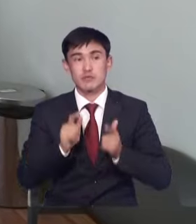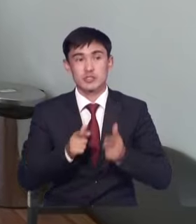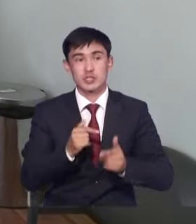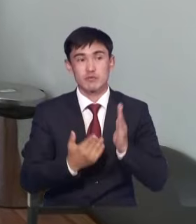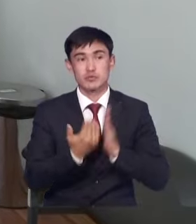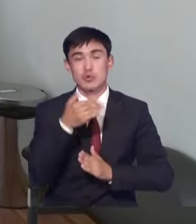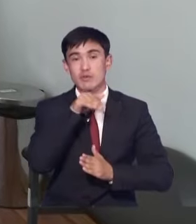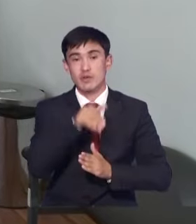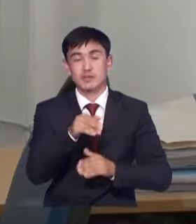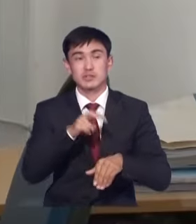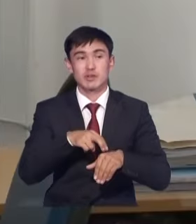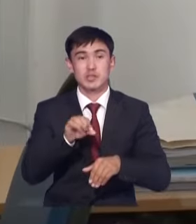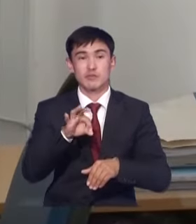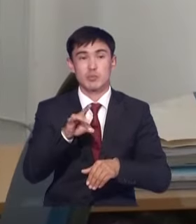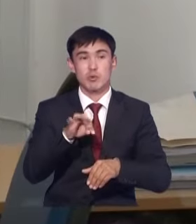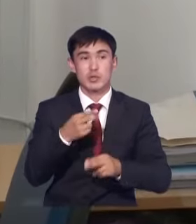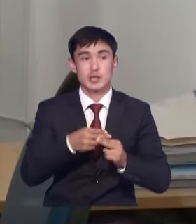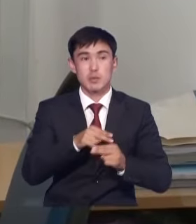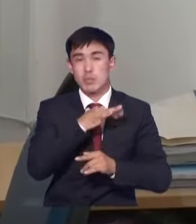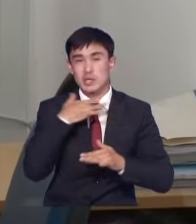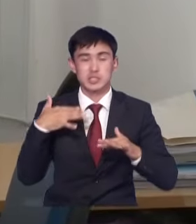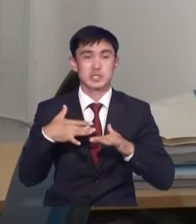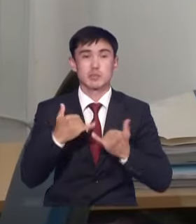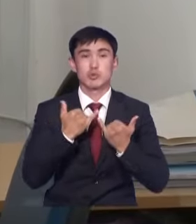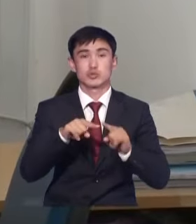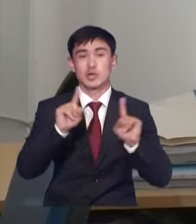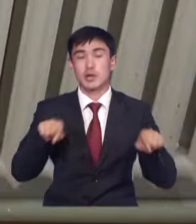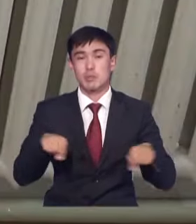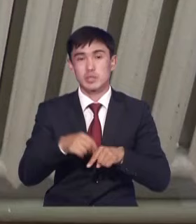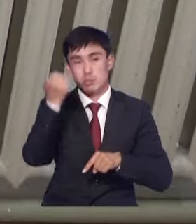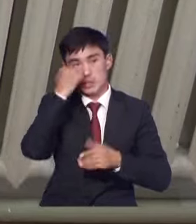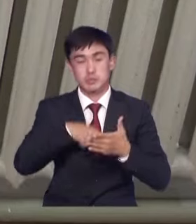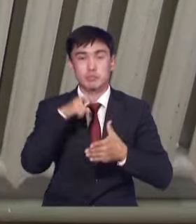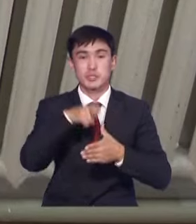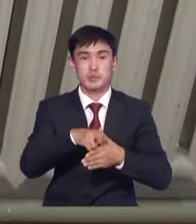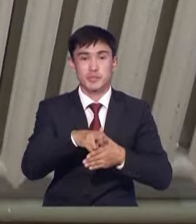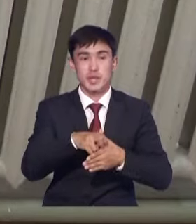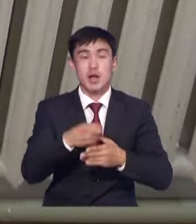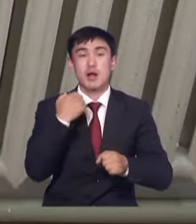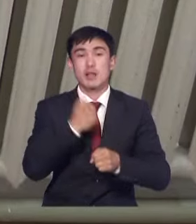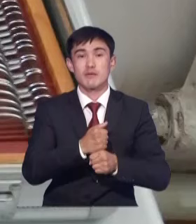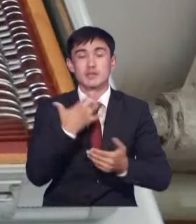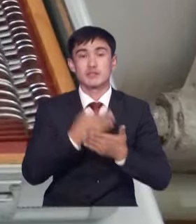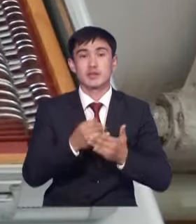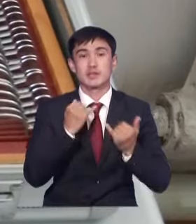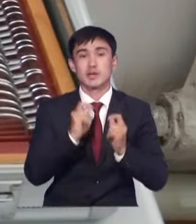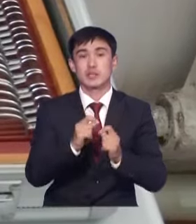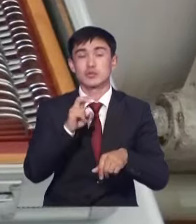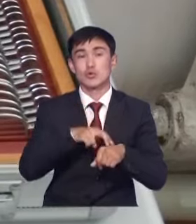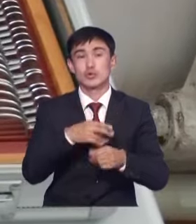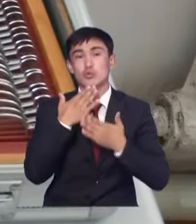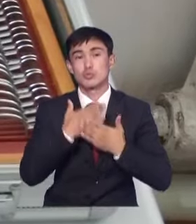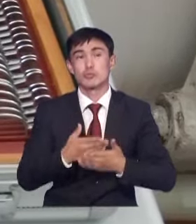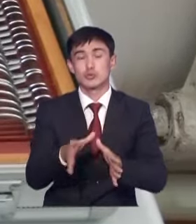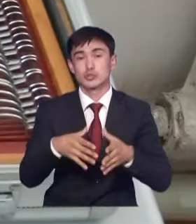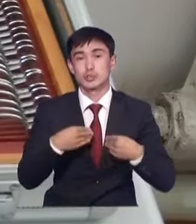высокого квалификации врача-офтальмолога являются многочисленные почетные грамоты и благодарственные письма. Но самой главной своей наградой доктор считает свою